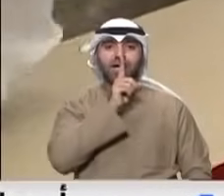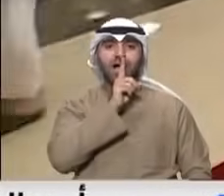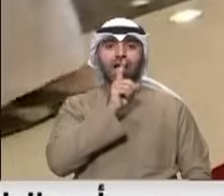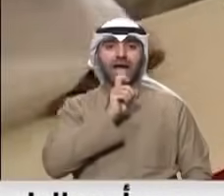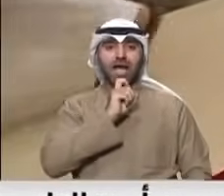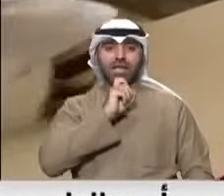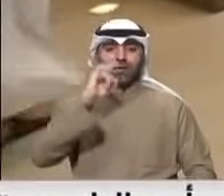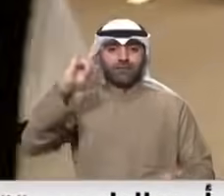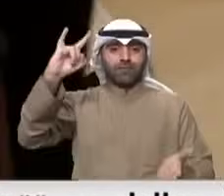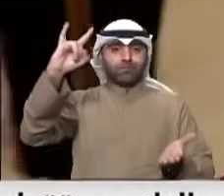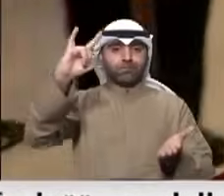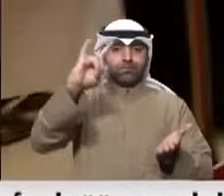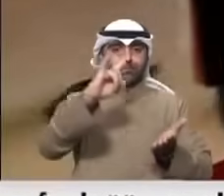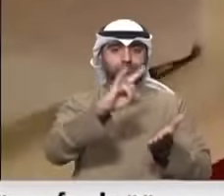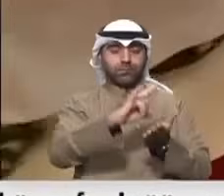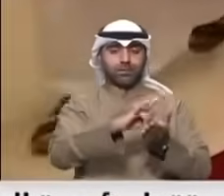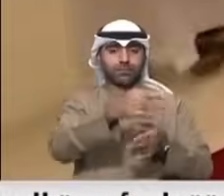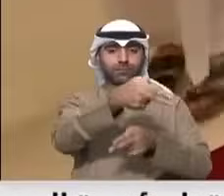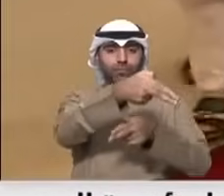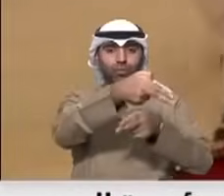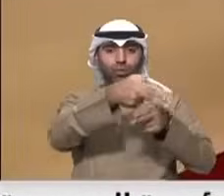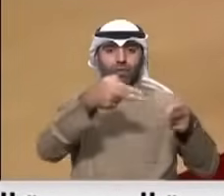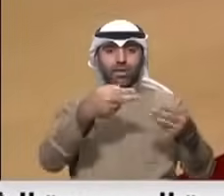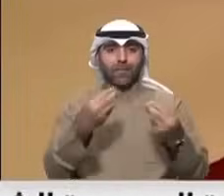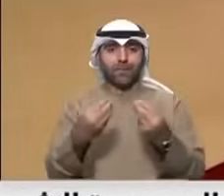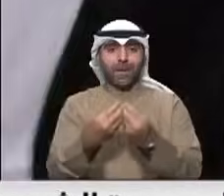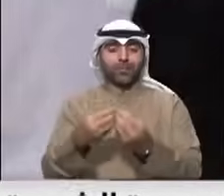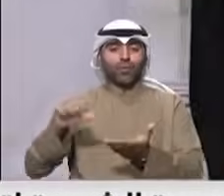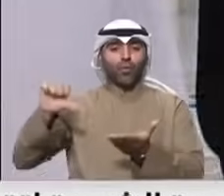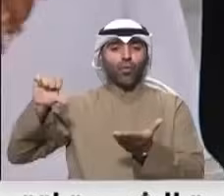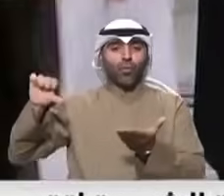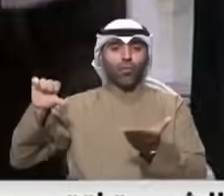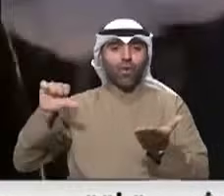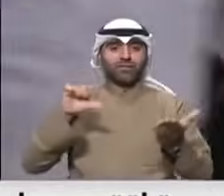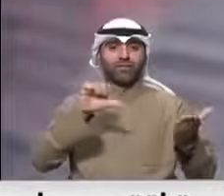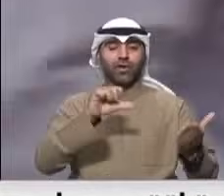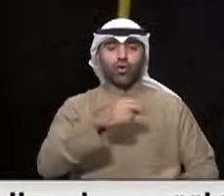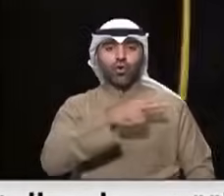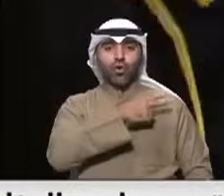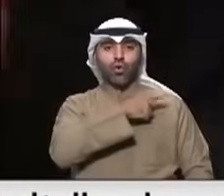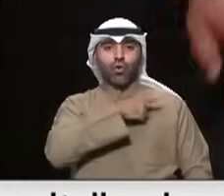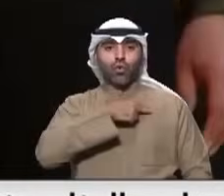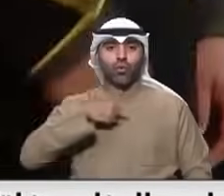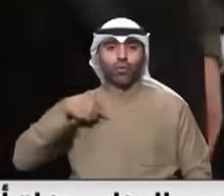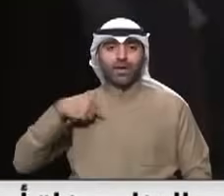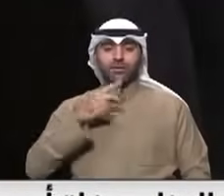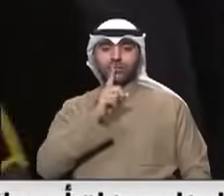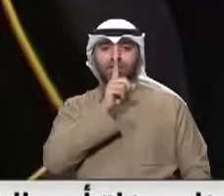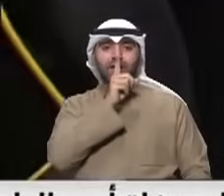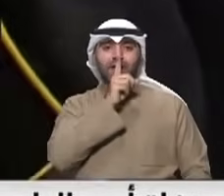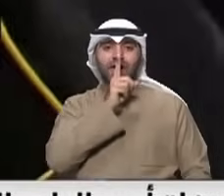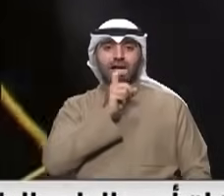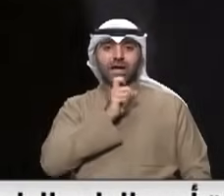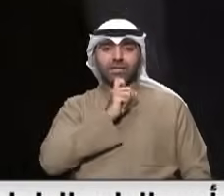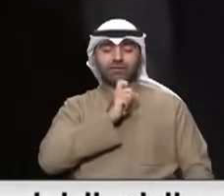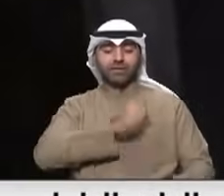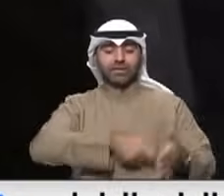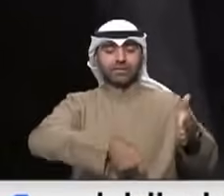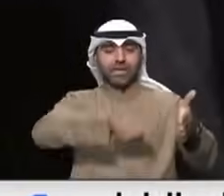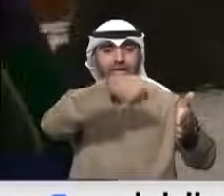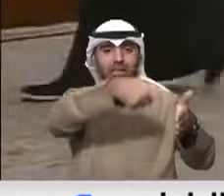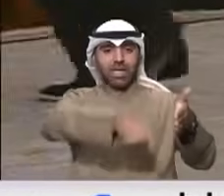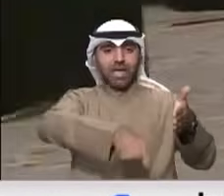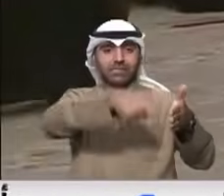لسمو حيث قام سموه بتقديم واجب العزاء في وفاه فقيد الوطن المغفور له باذن الله تعالى